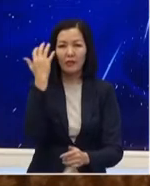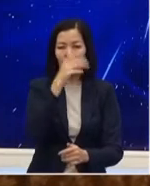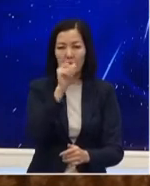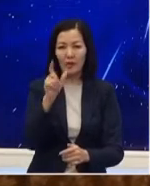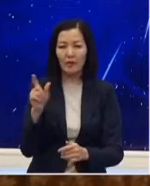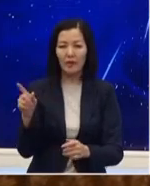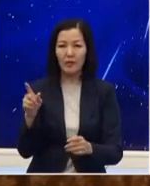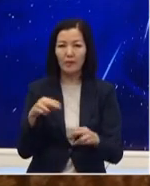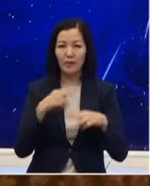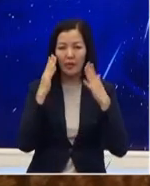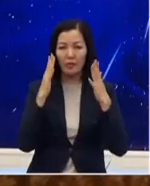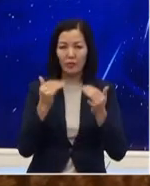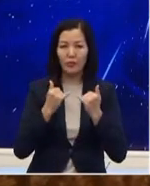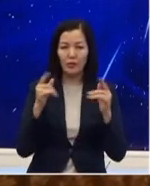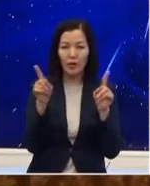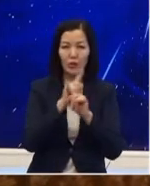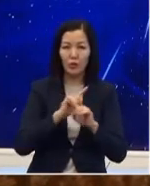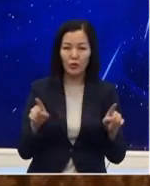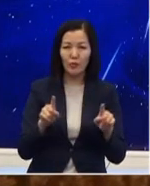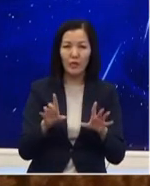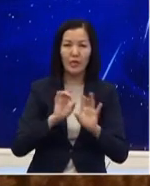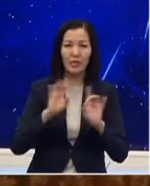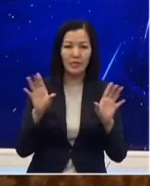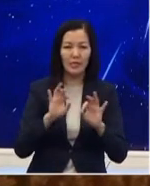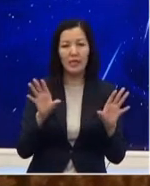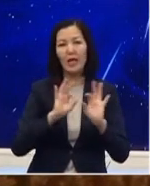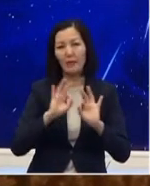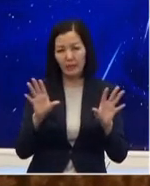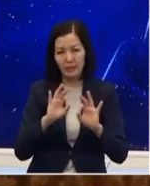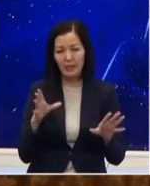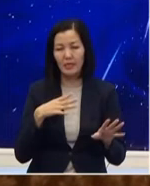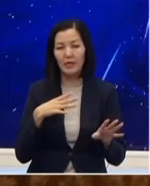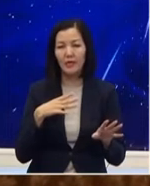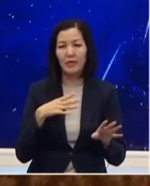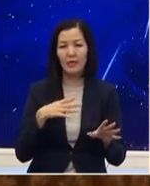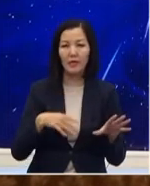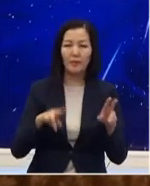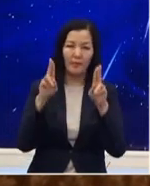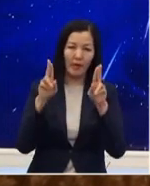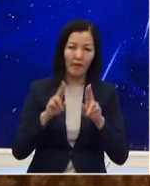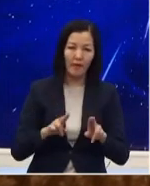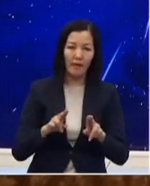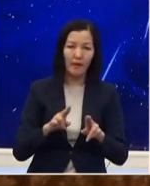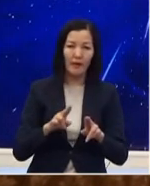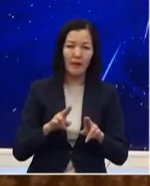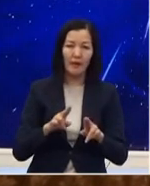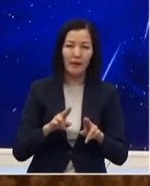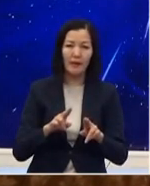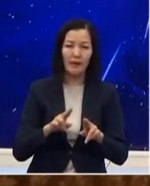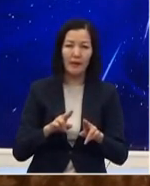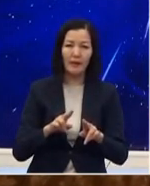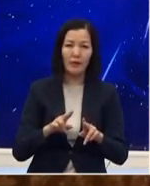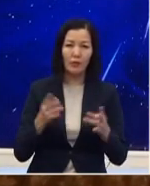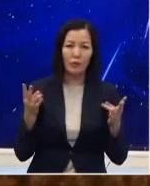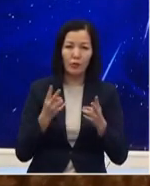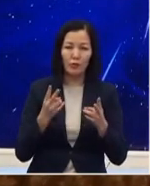особенно. Объяснили, разъяснили правила пожарной безопасности, меры